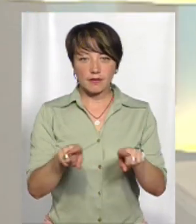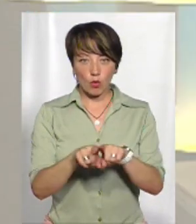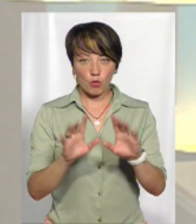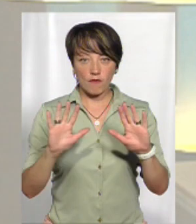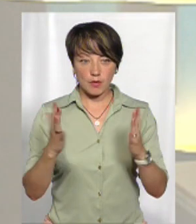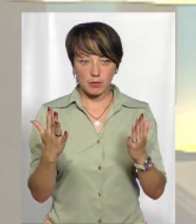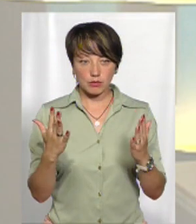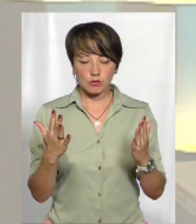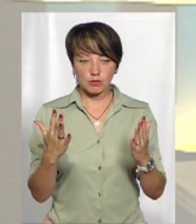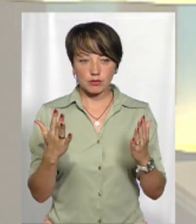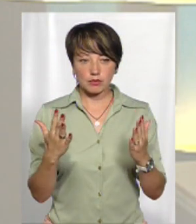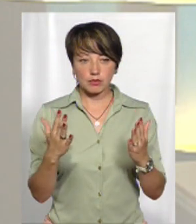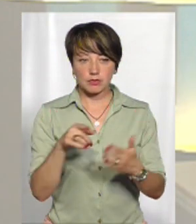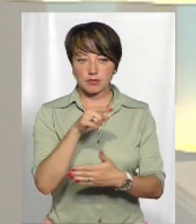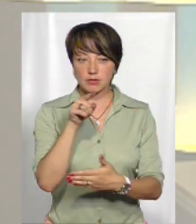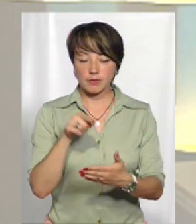випадку.